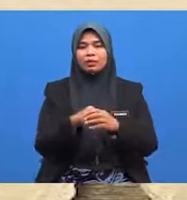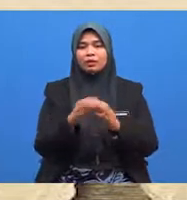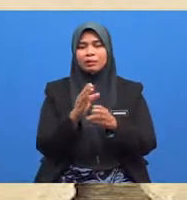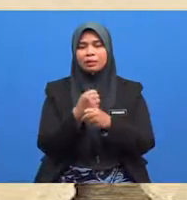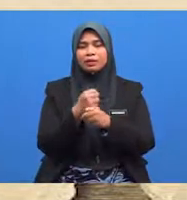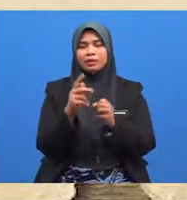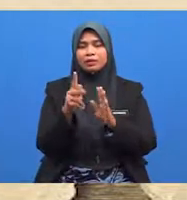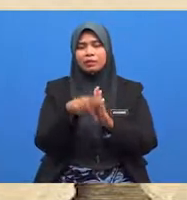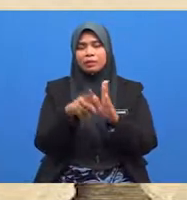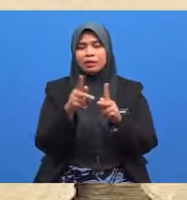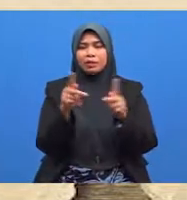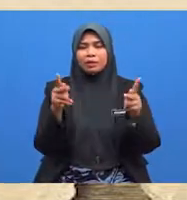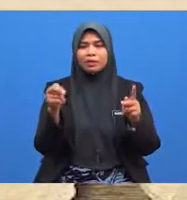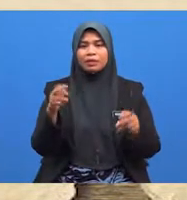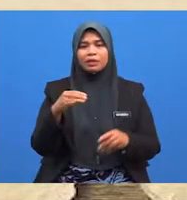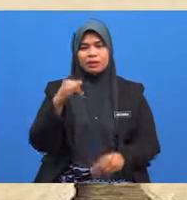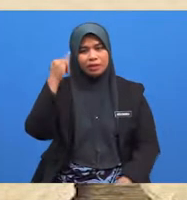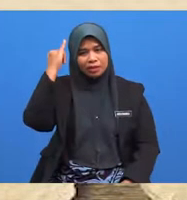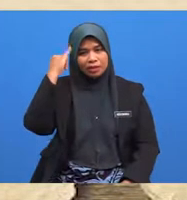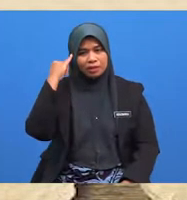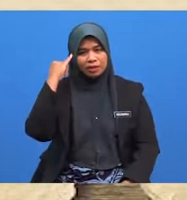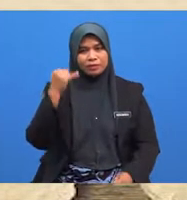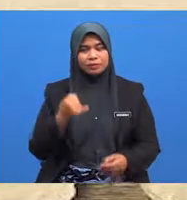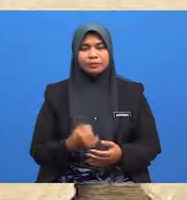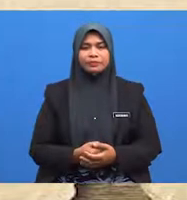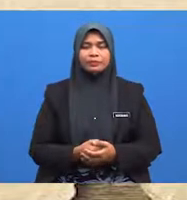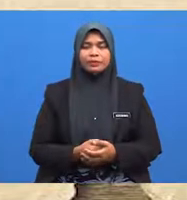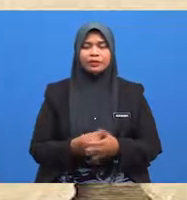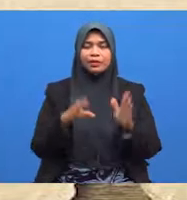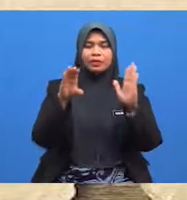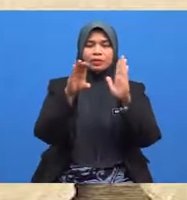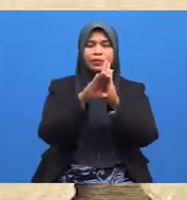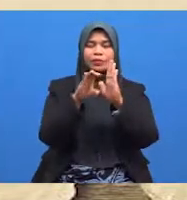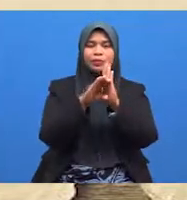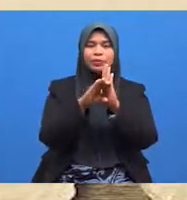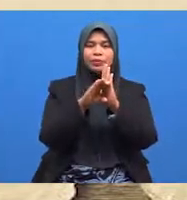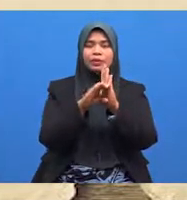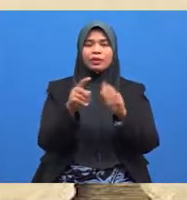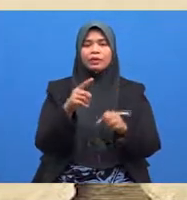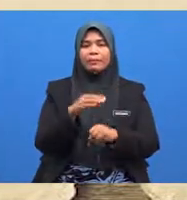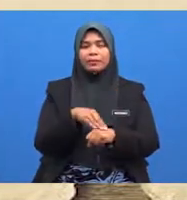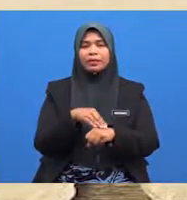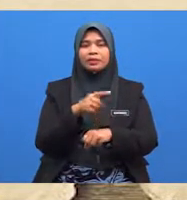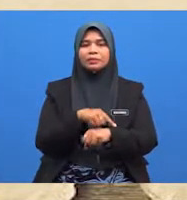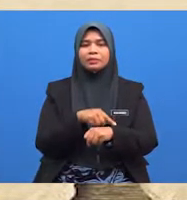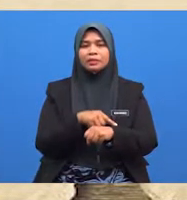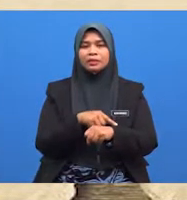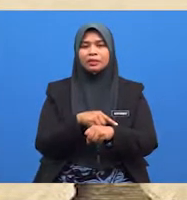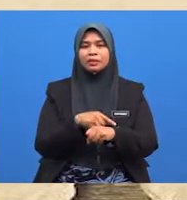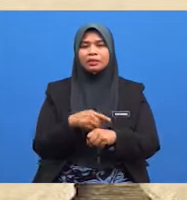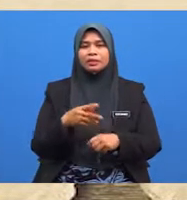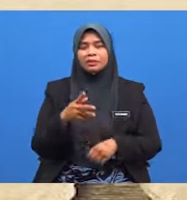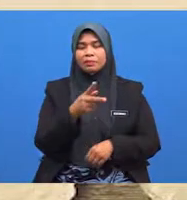ilmu dan idea kesenian. Contohnya, pada zaman pemerintahan Maharaja